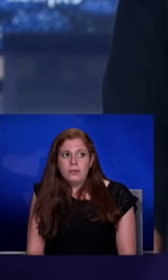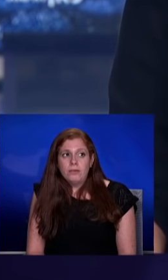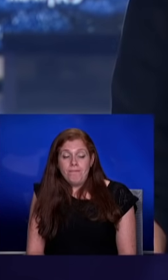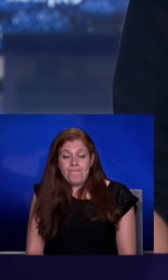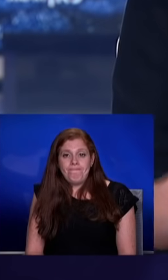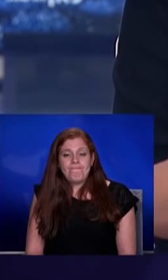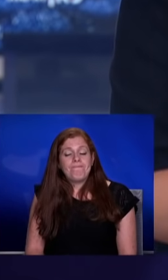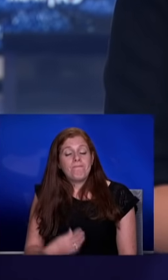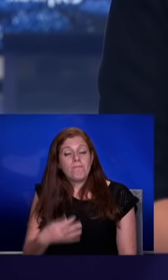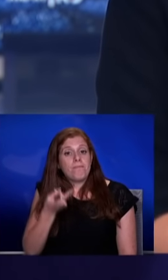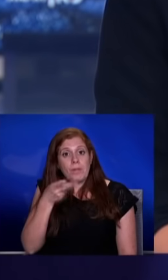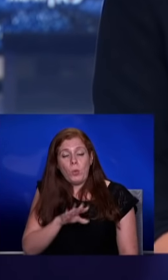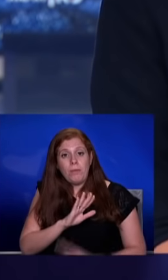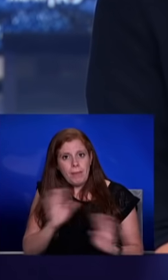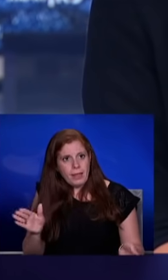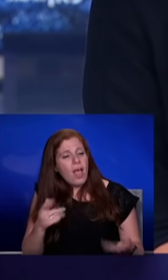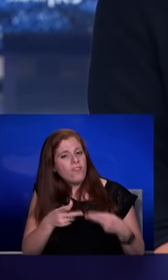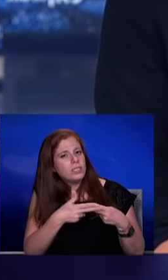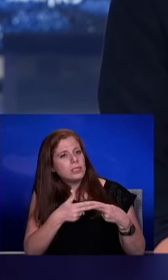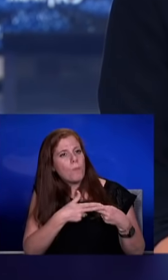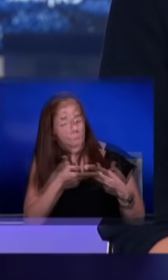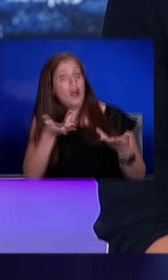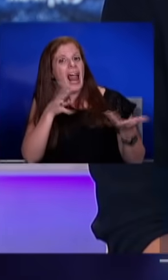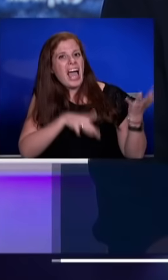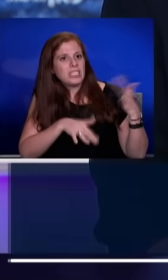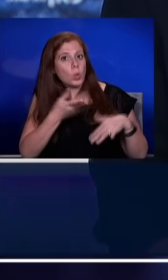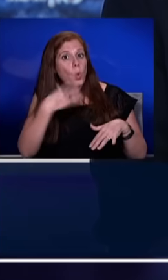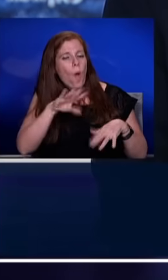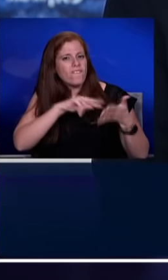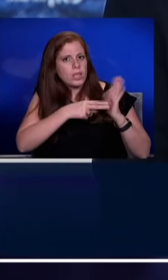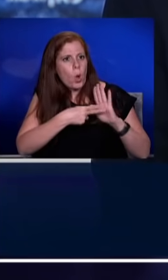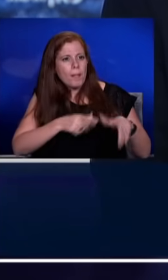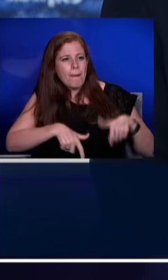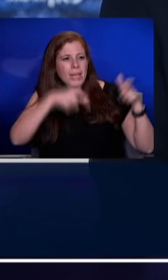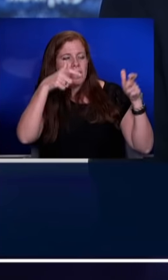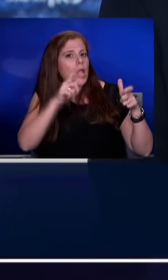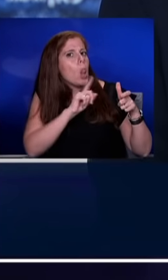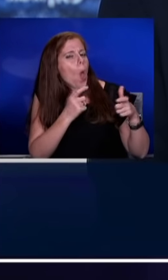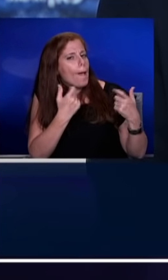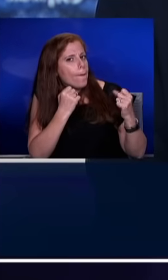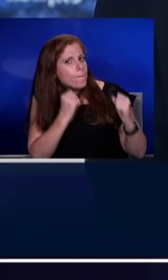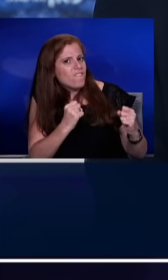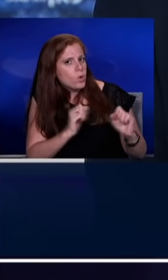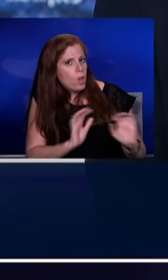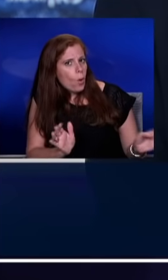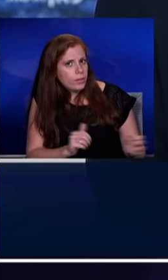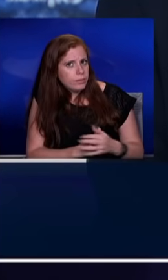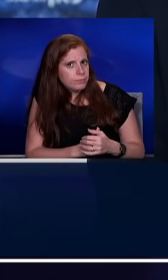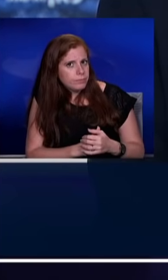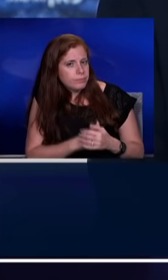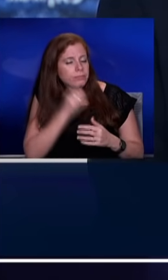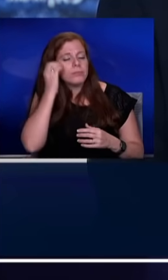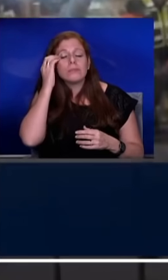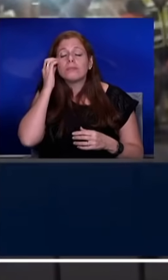הנפגעים בנפש, אבל שרון עידן, סמוך להריסות שם בחולון, רוב הדירות בבניין שקרס לא היו מבוטחות.